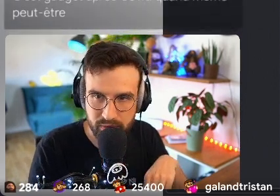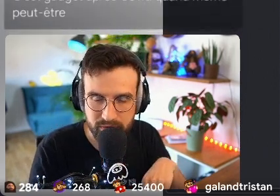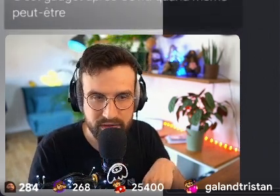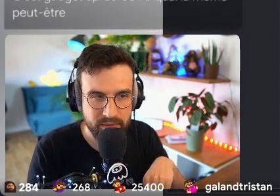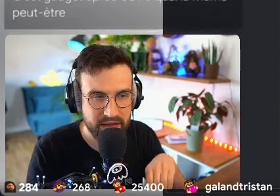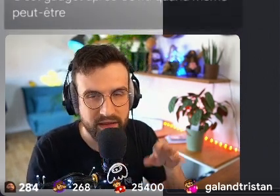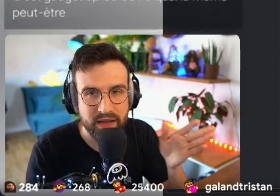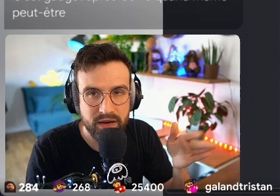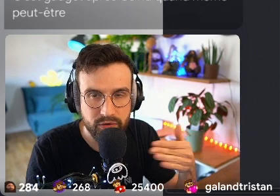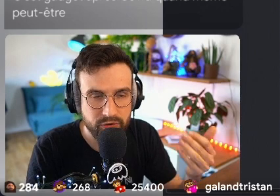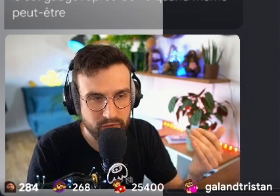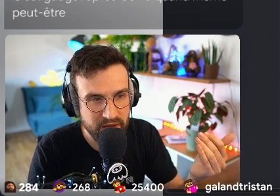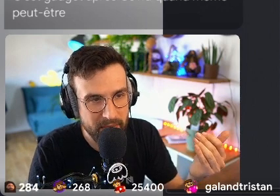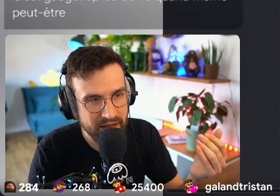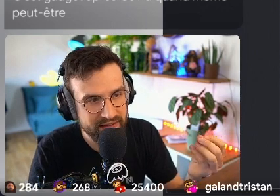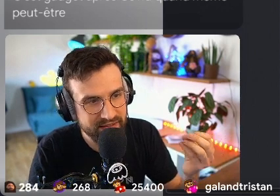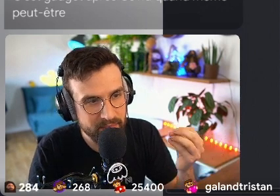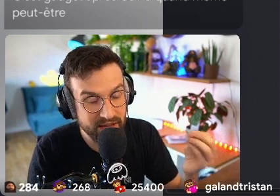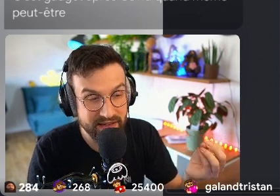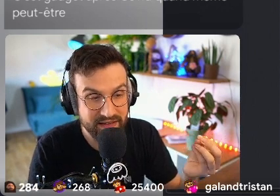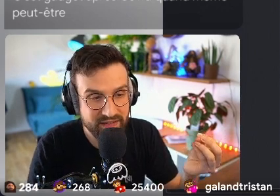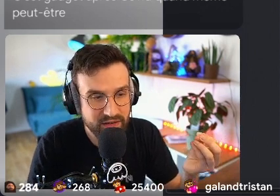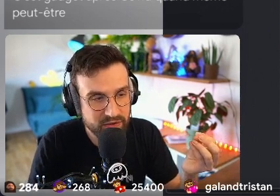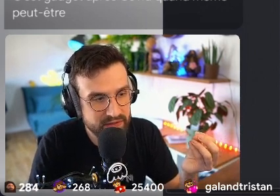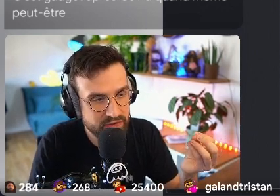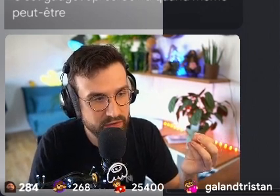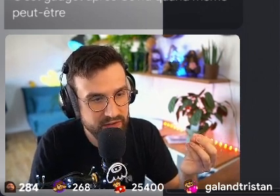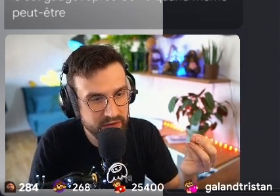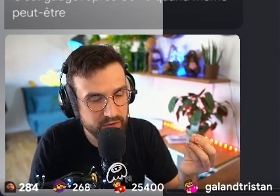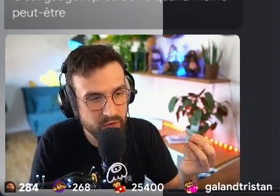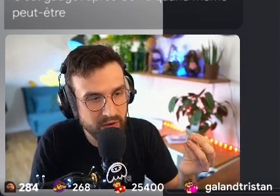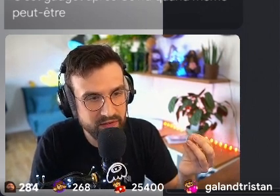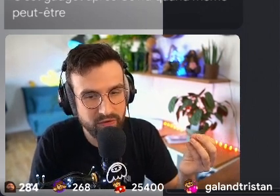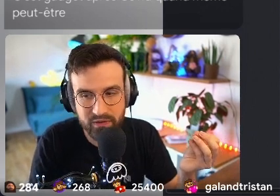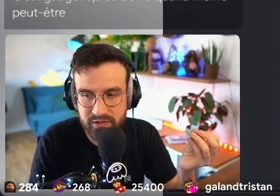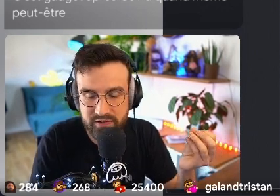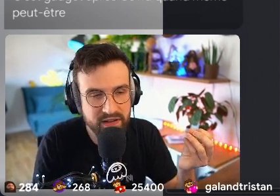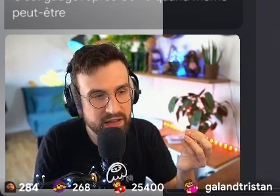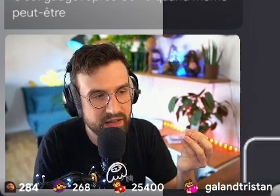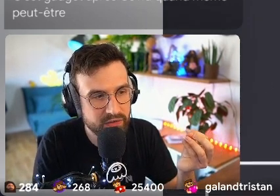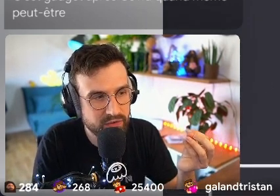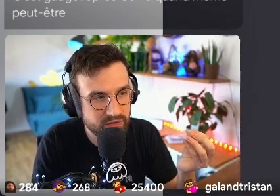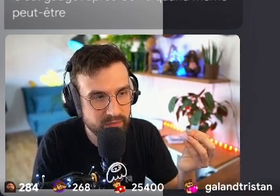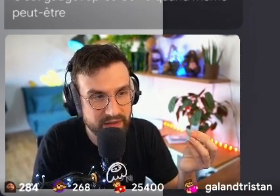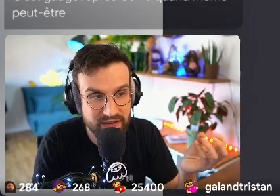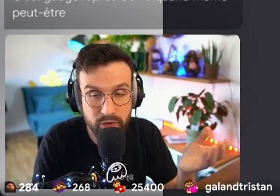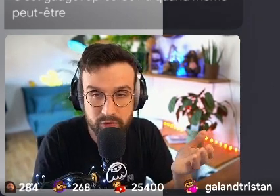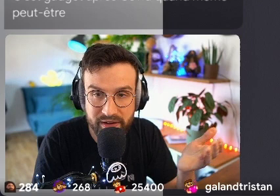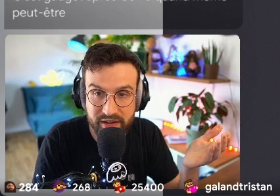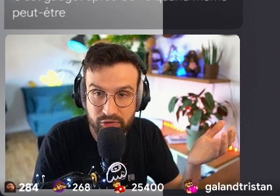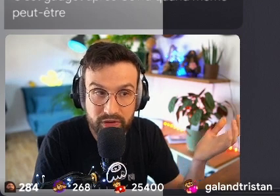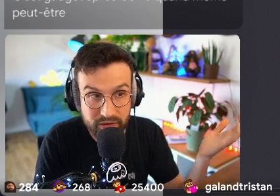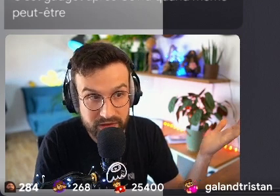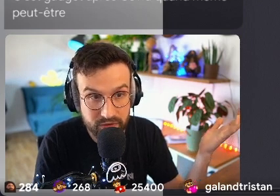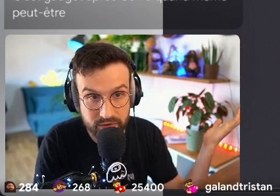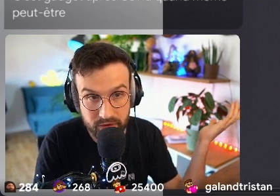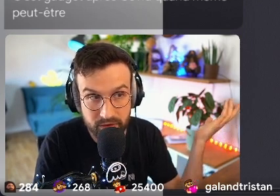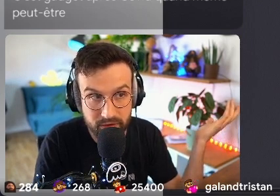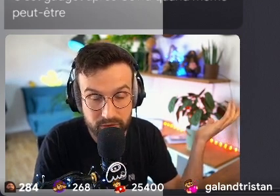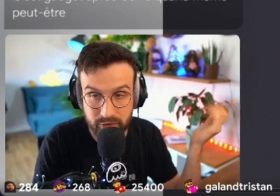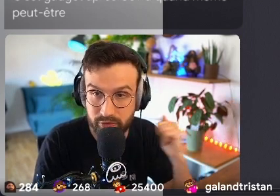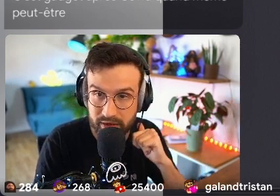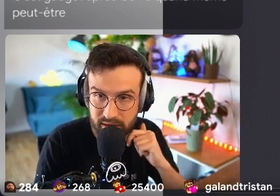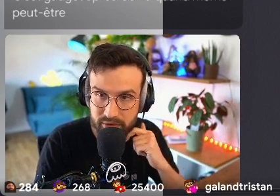à développer, vous êtes des merdes. Ce que je veux dire par là, c'est que c'est pas à négliger le côté social de se croiser sur un fichier et c'est là où tu passes ta journée en fait,